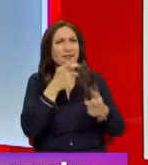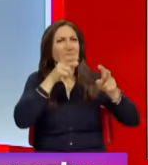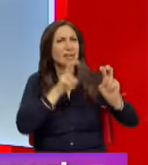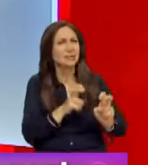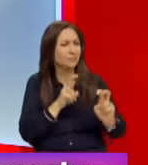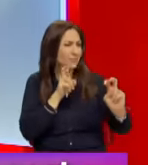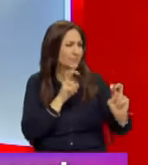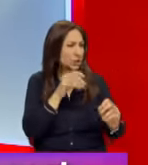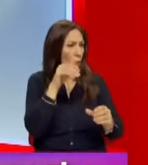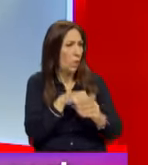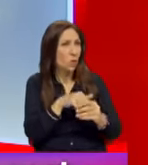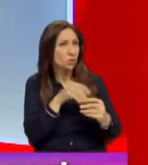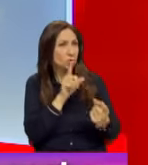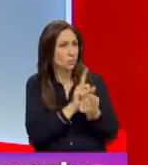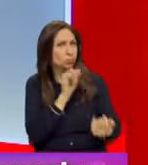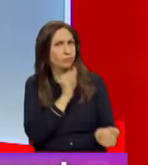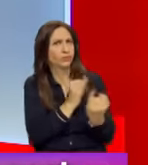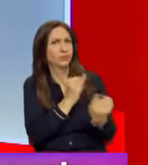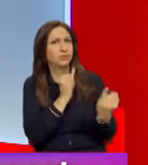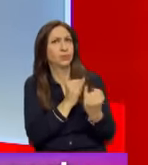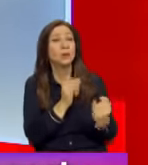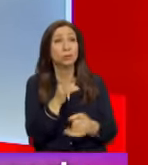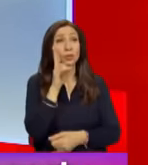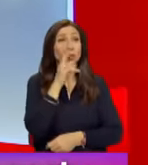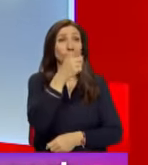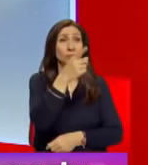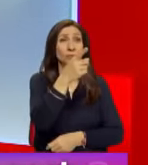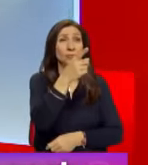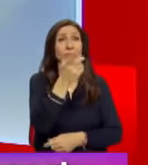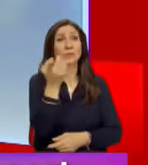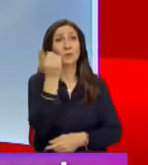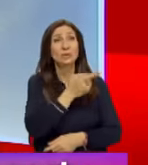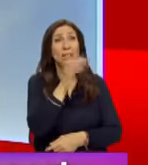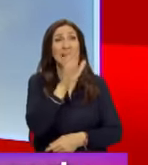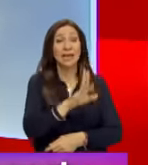gittiğinde seçmenle tartışmıştı. Neticesi ne mi oldu?